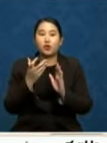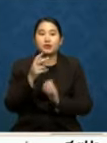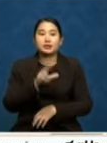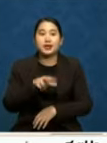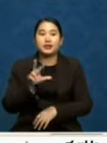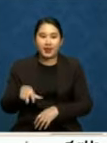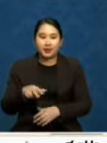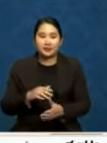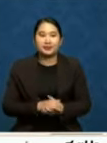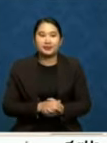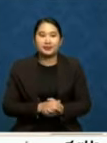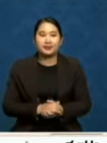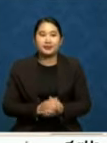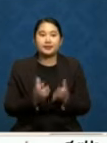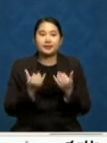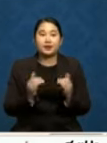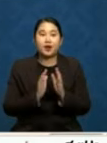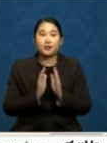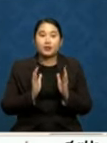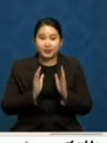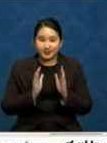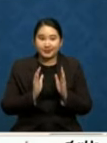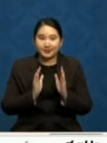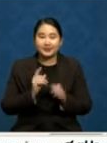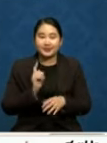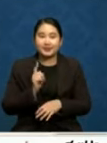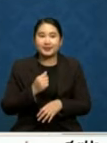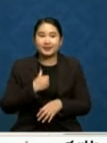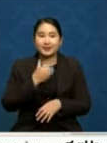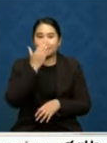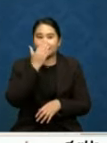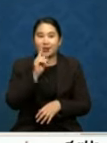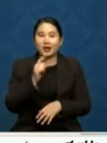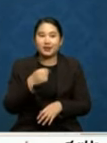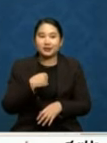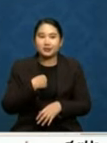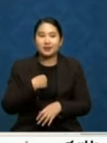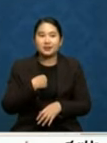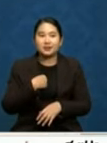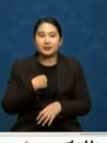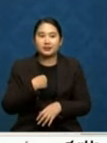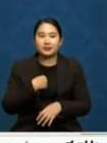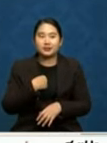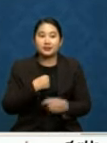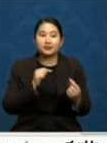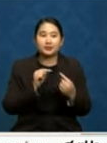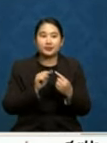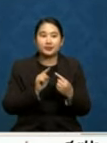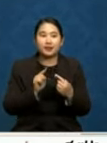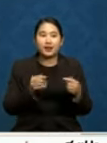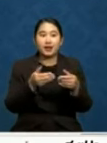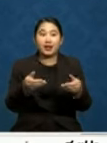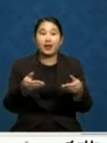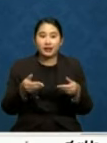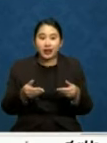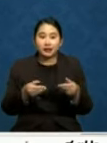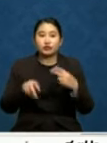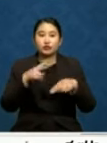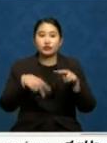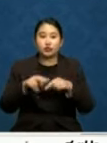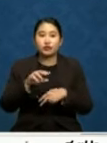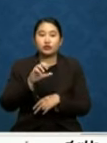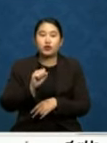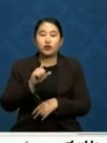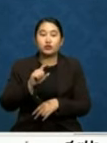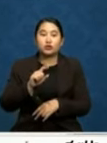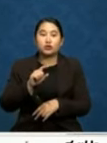มพิรามครับต้องกลับขอบพระคุณจริงๆครับเพราะว่าท่านครับในส่วนของรายงานนะครับผู้สอบบัญชีและรายงาน